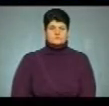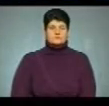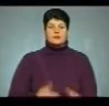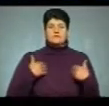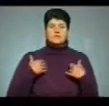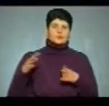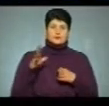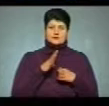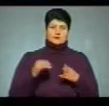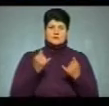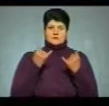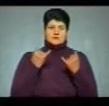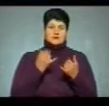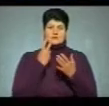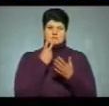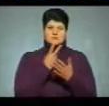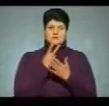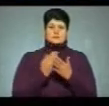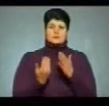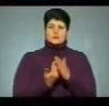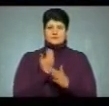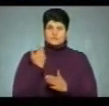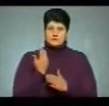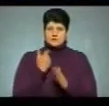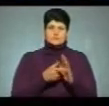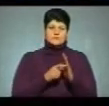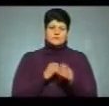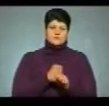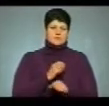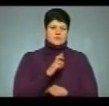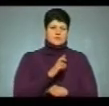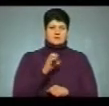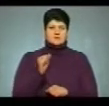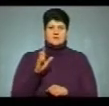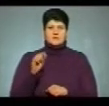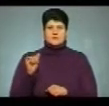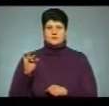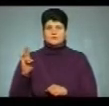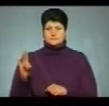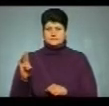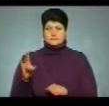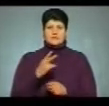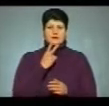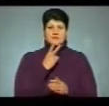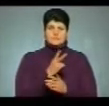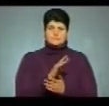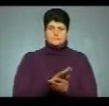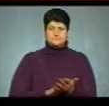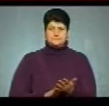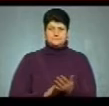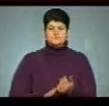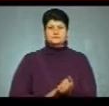Вітаю всіх, хто до нас приєднався. Ви дивитесь новини у студії Богдана Сарабун. Дивіться у випуску.